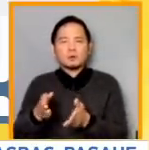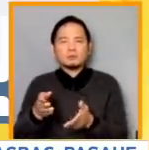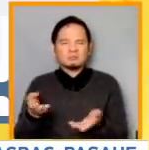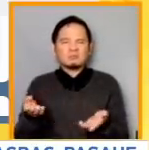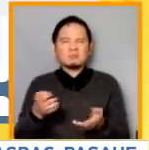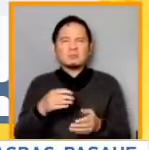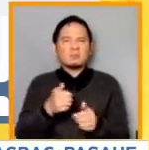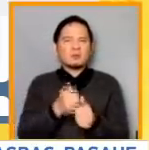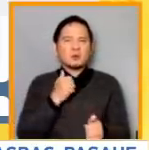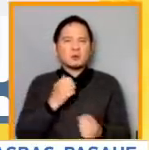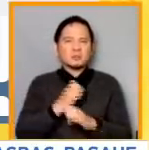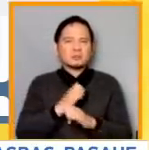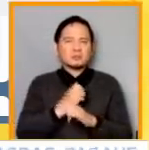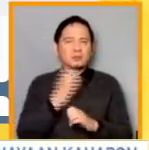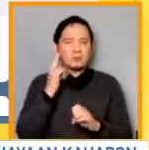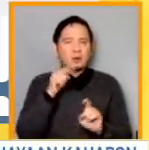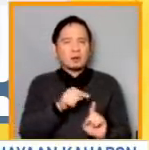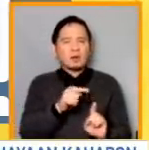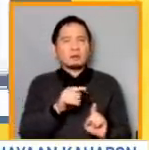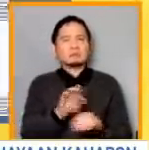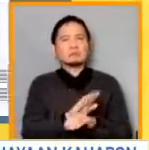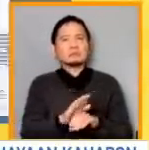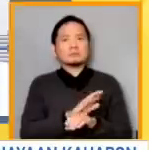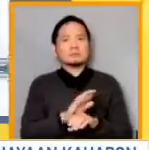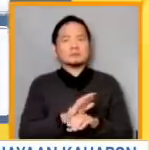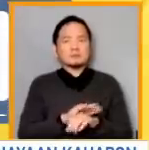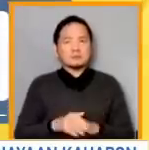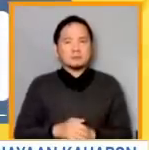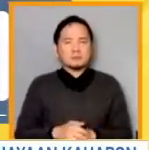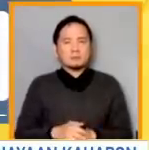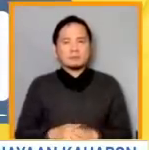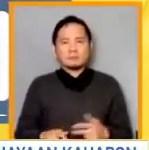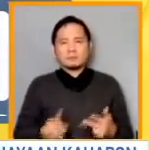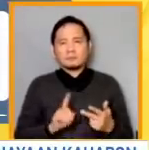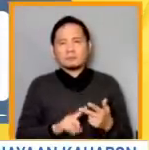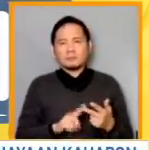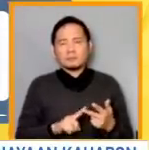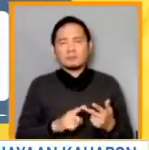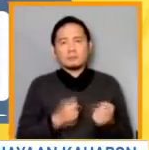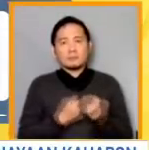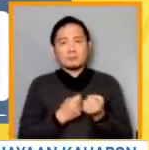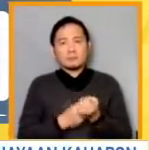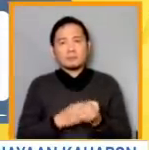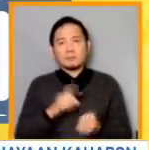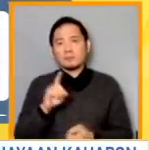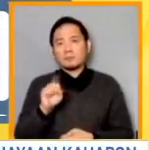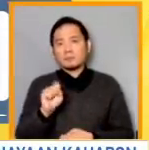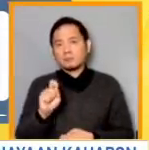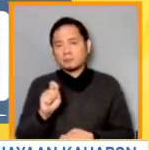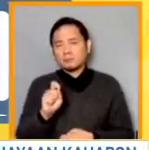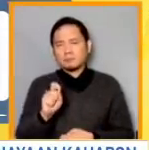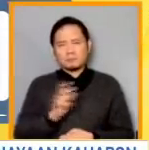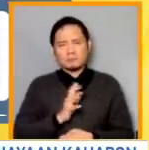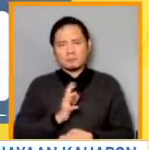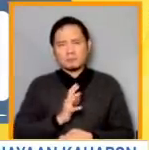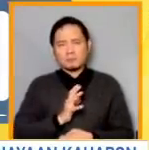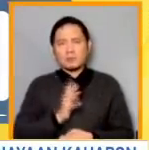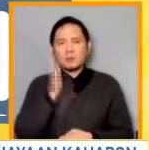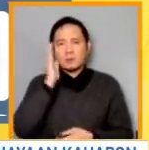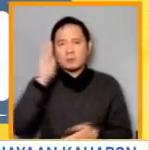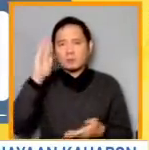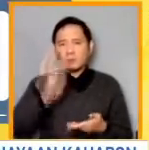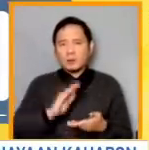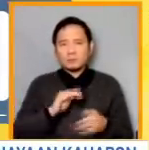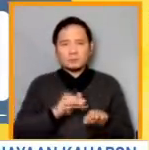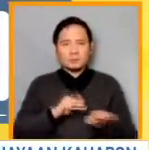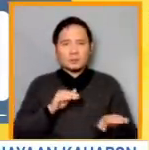trapiko sa EDSA. Pabor naman si DJ Guarino sa DST. Para sa kanya ay mababawasan ito ang traffic at